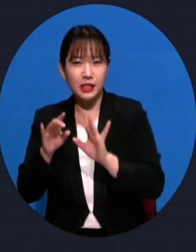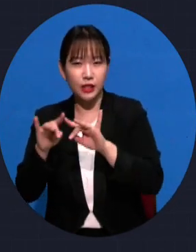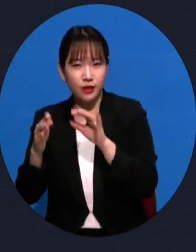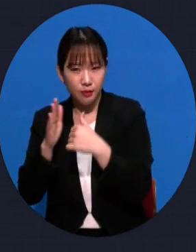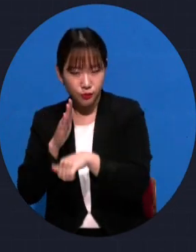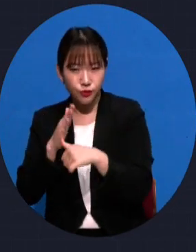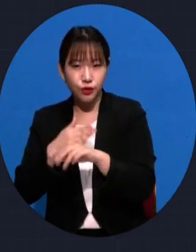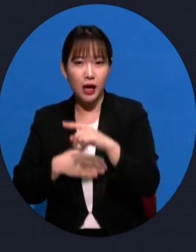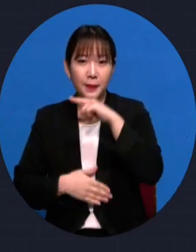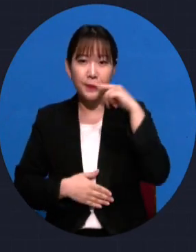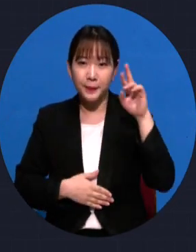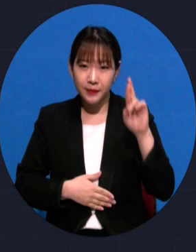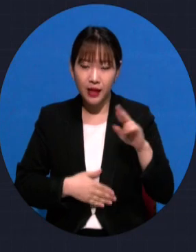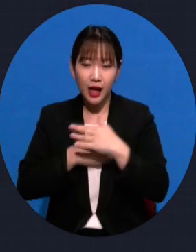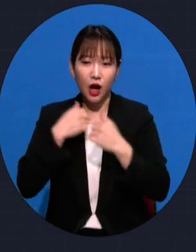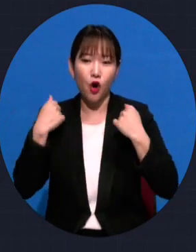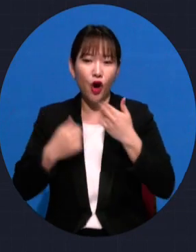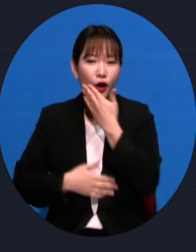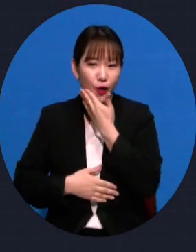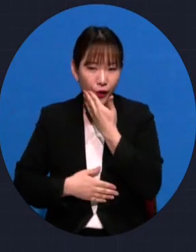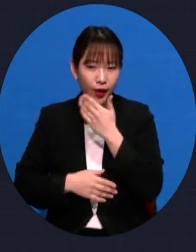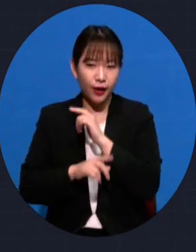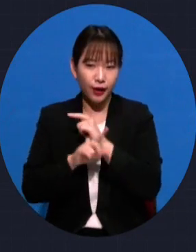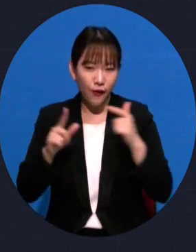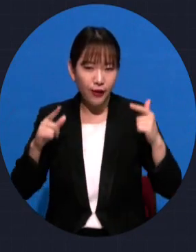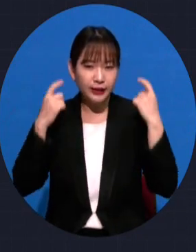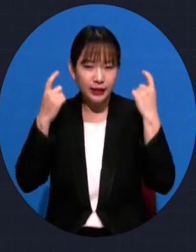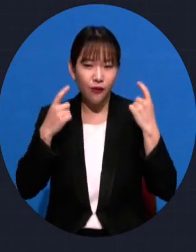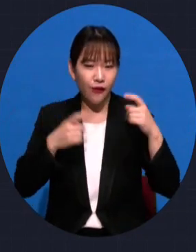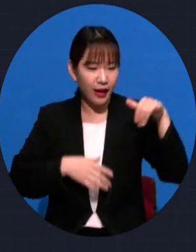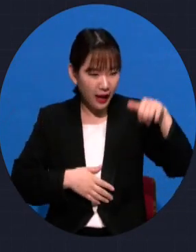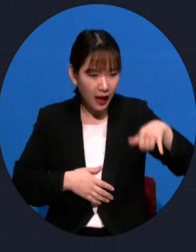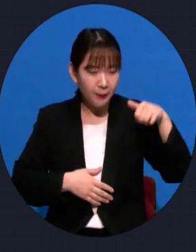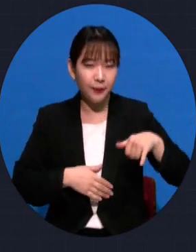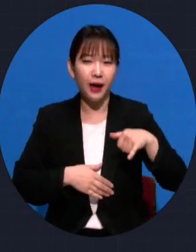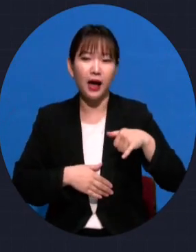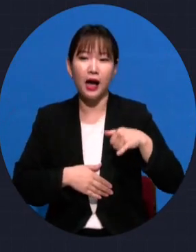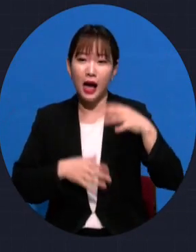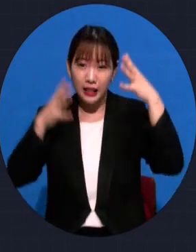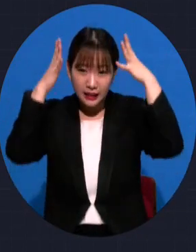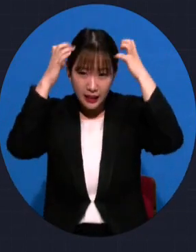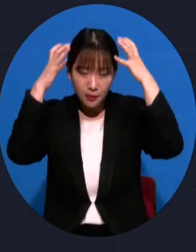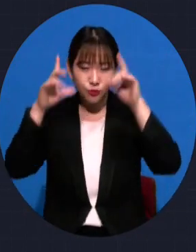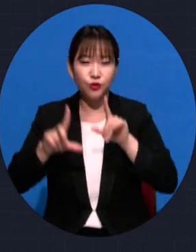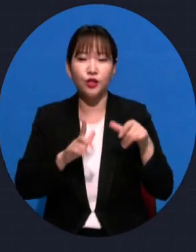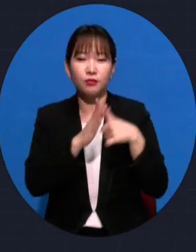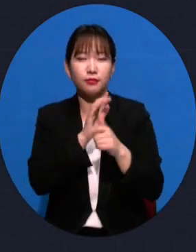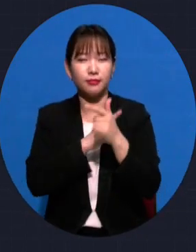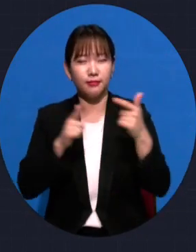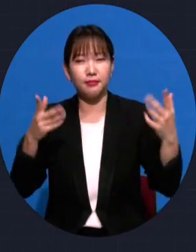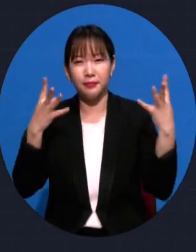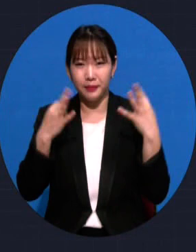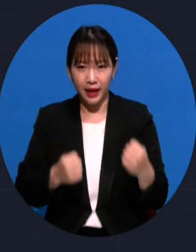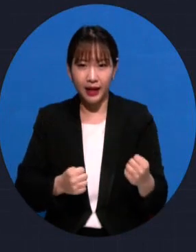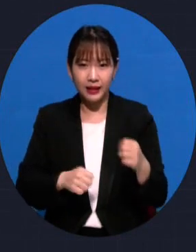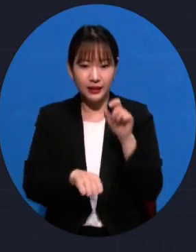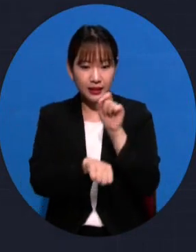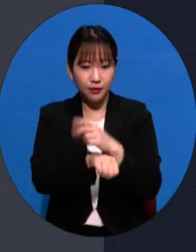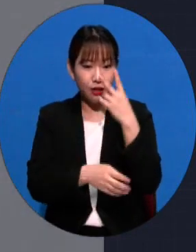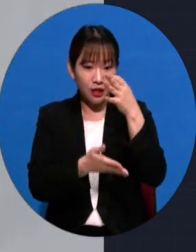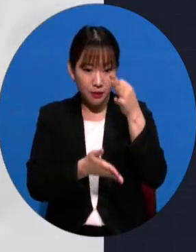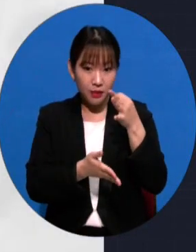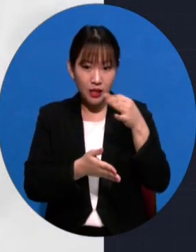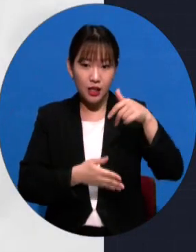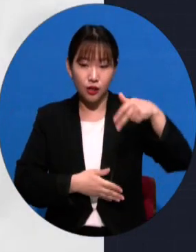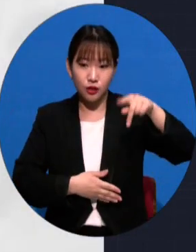등 건강식품, 여행 가방과 같은 잡화류, 잡곡의 샴푸, 생활용품 등으로 다양한데 사무관리비